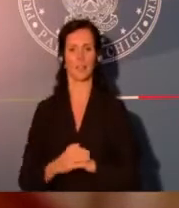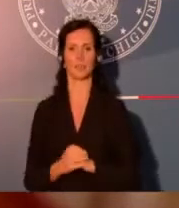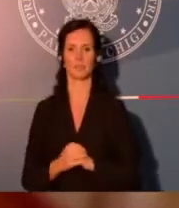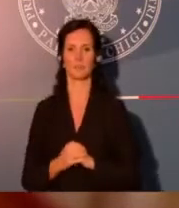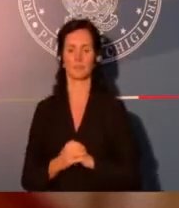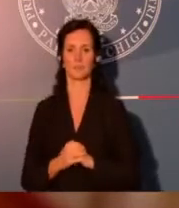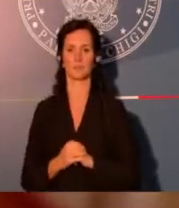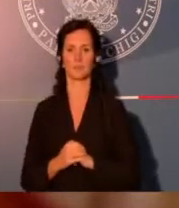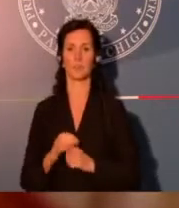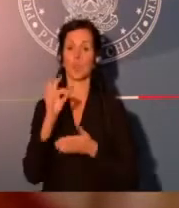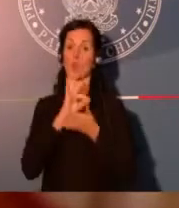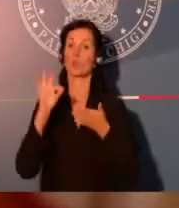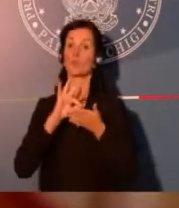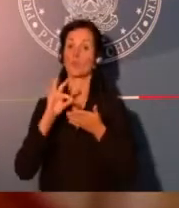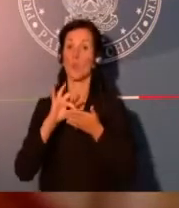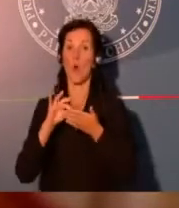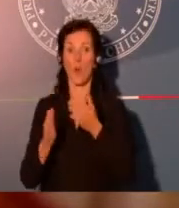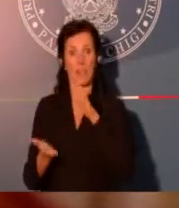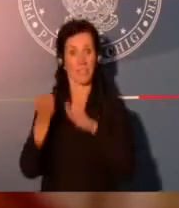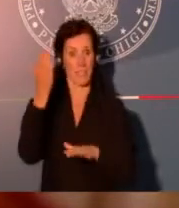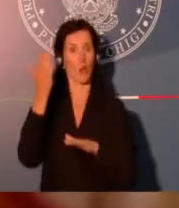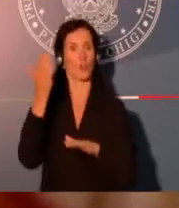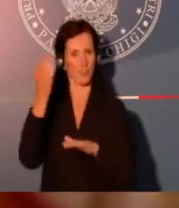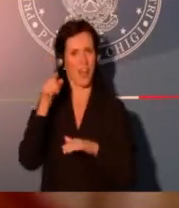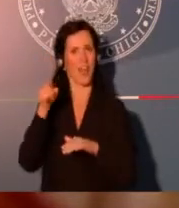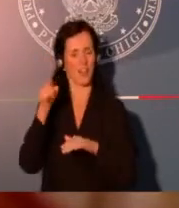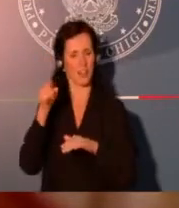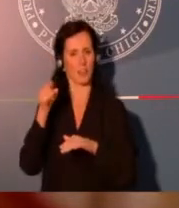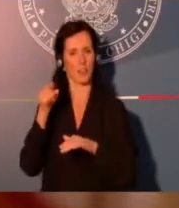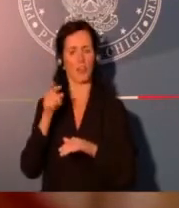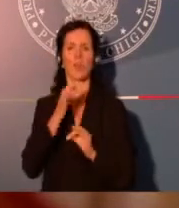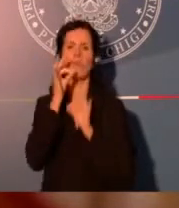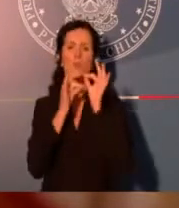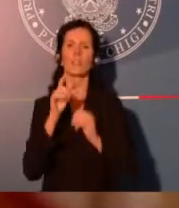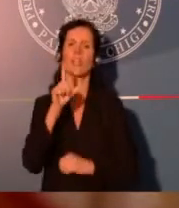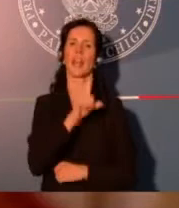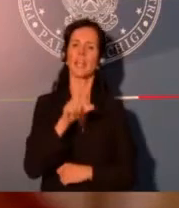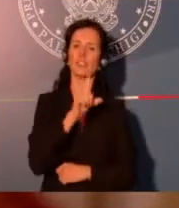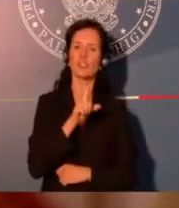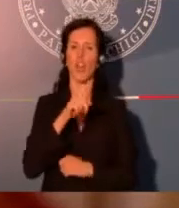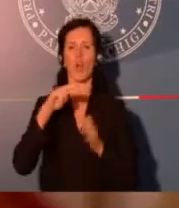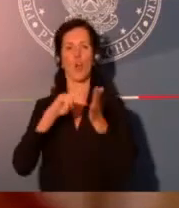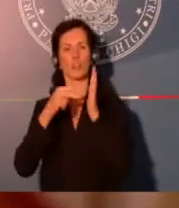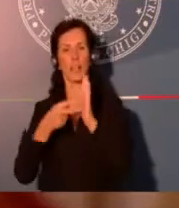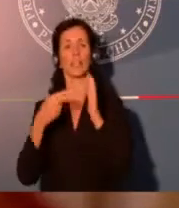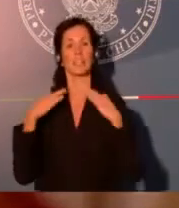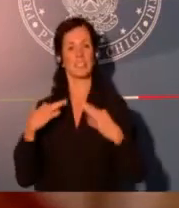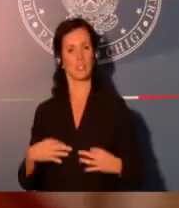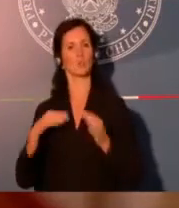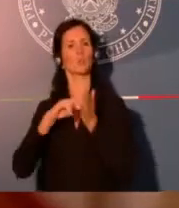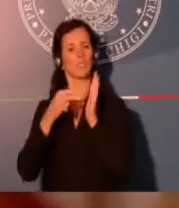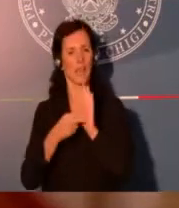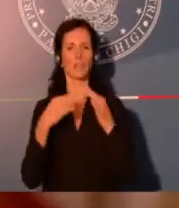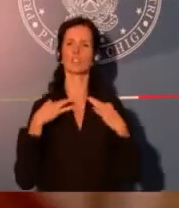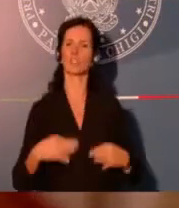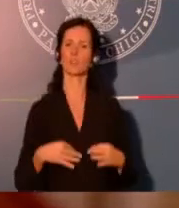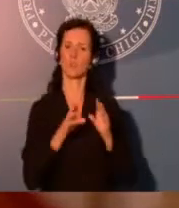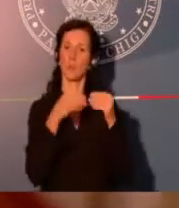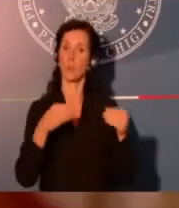le scuole secondarie di secondo grado, intendo licei, tecnici, istituti tecnici e professionali,